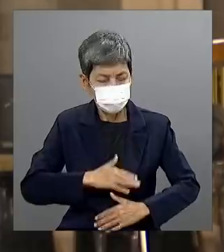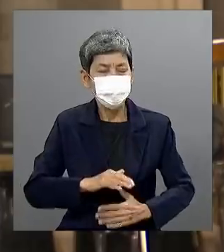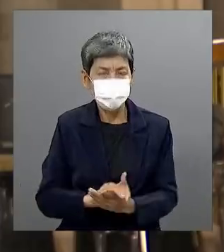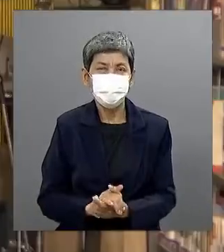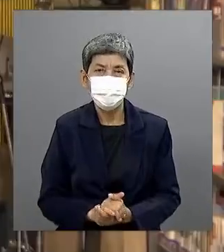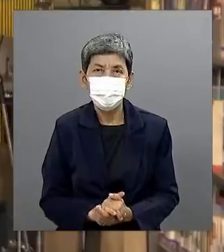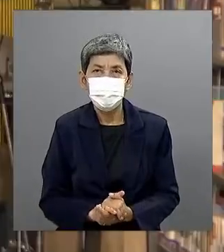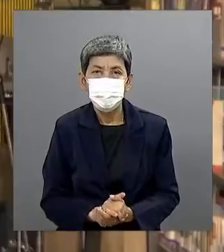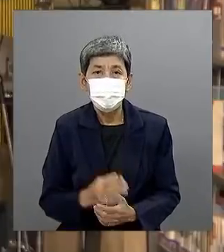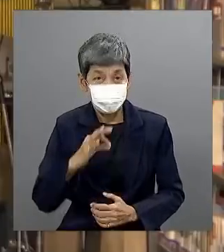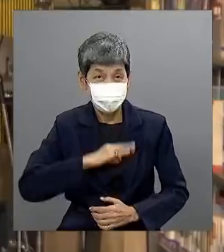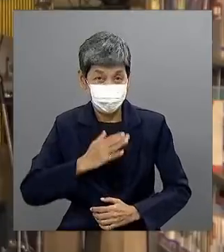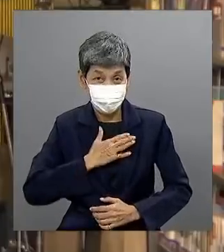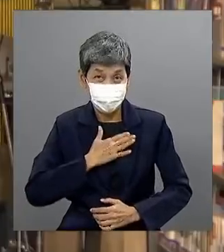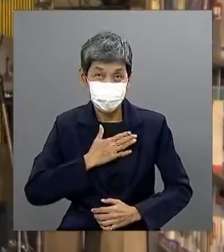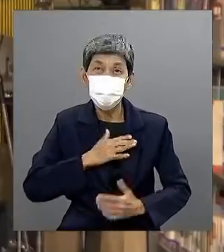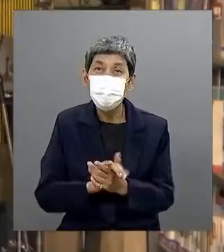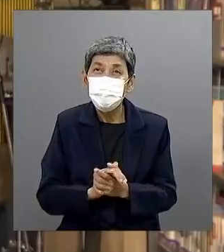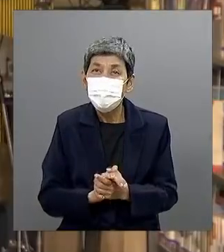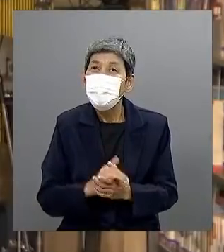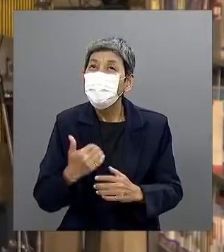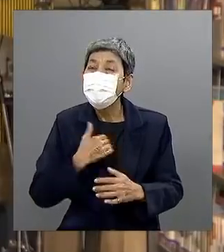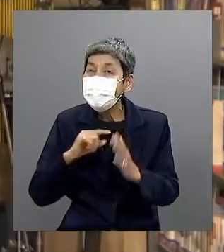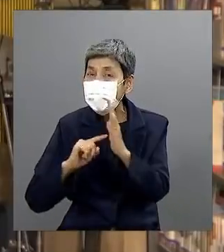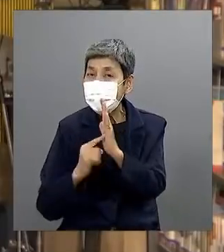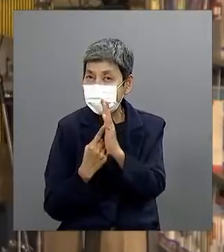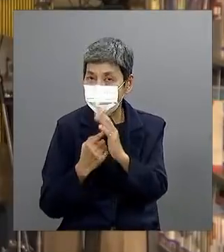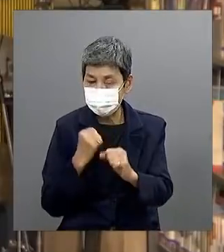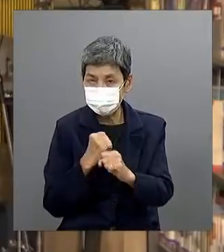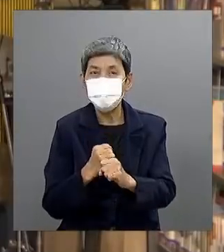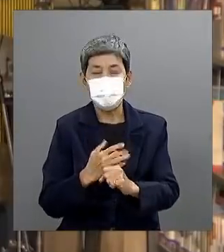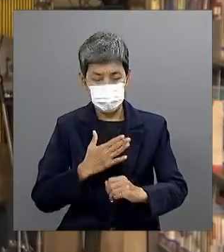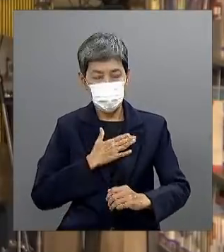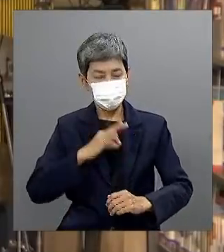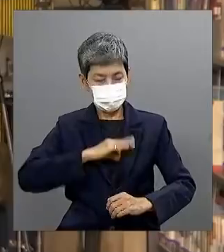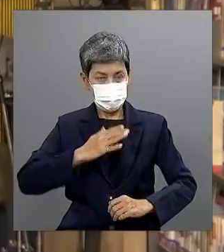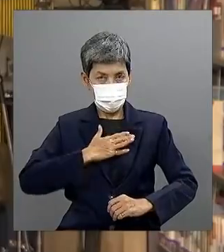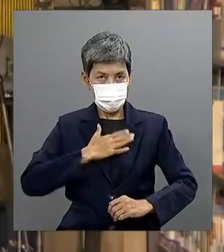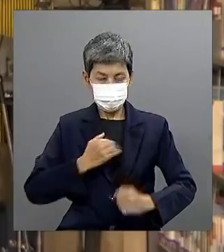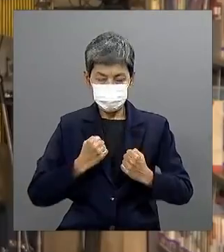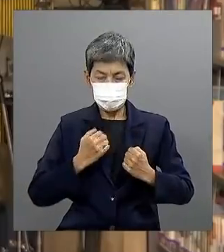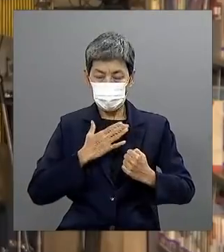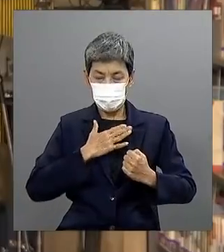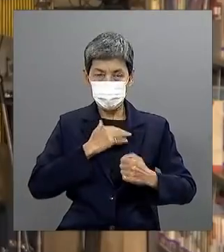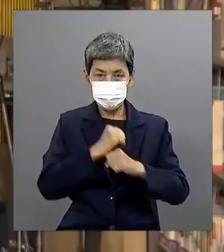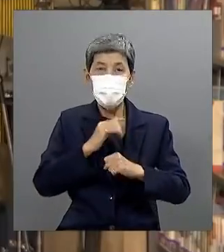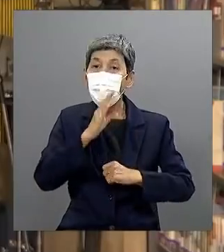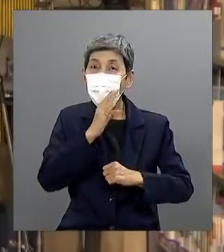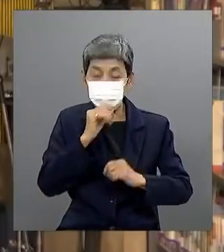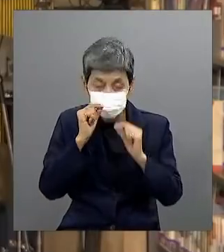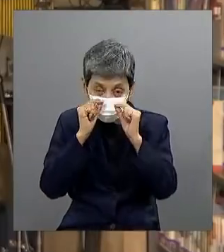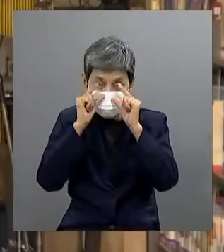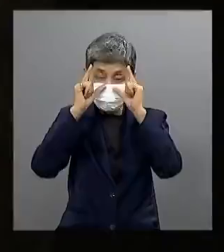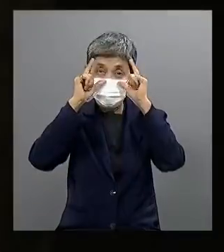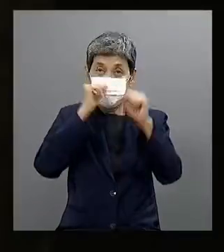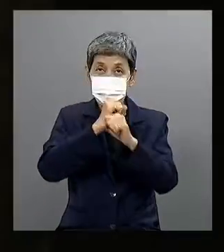องของนักร้องนะครับก็หนึ่งเลยก็คือเริ่มจากเป็นพลังของตัวเองก่อนก็คือเป็นพลังใจของตัวเองว่าวันไหนที่เราตื่นเช้ามาเนี่ยแล้วมันจะต้อง